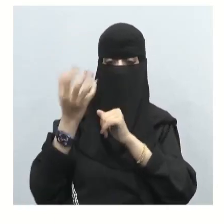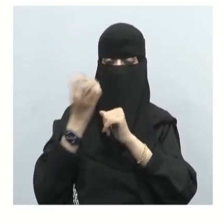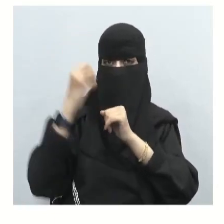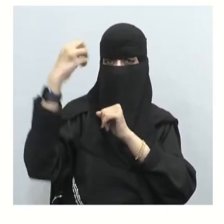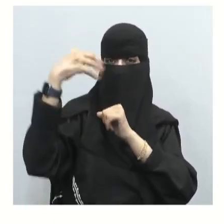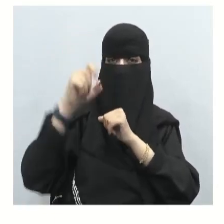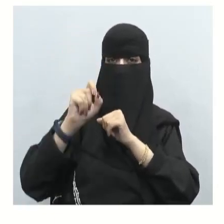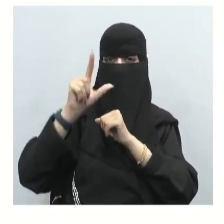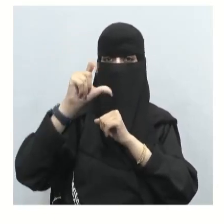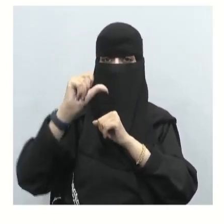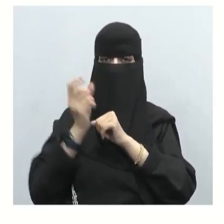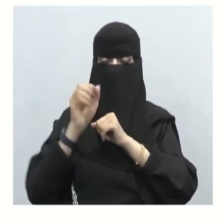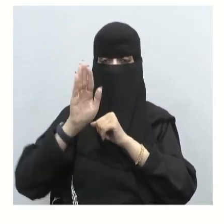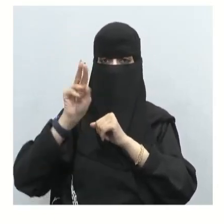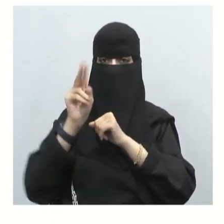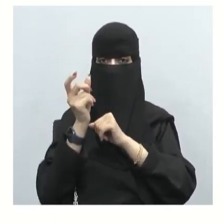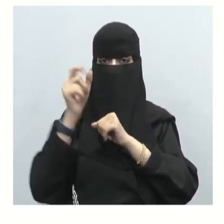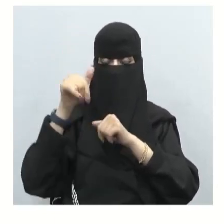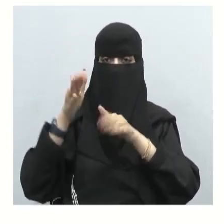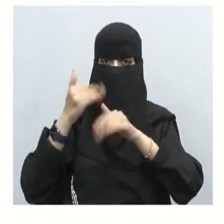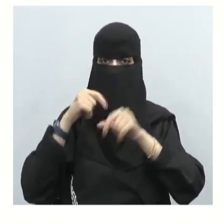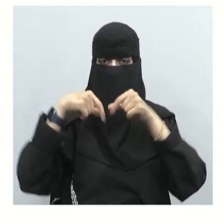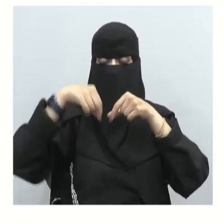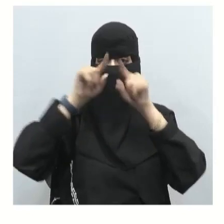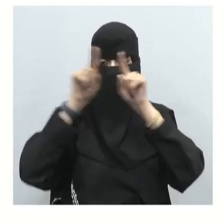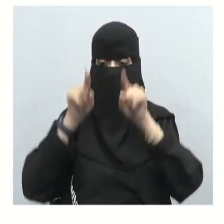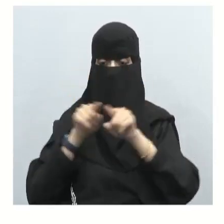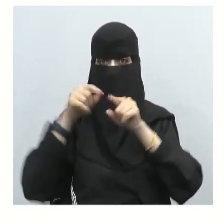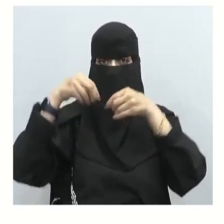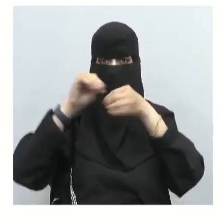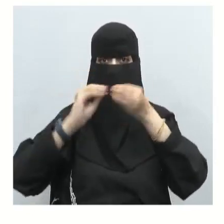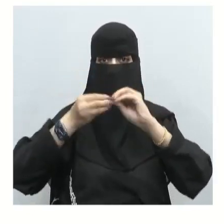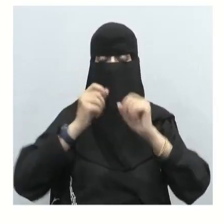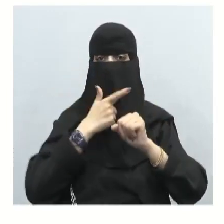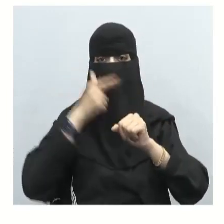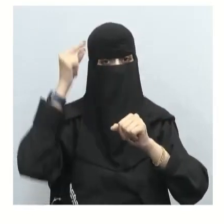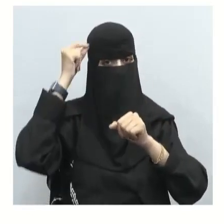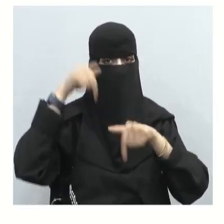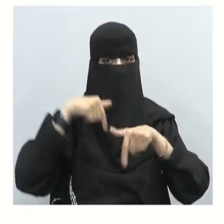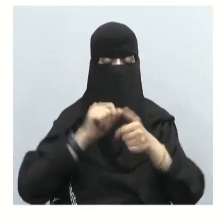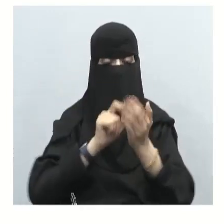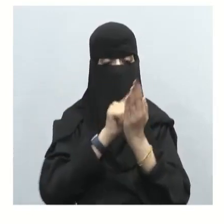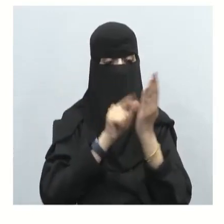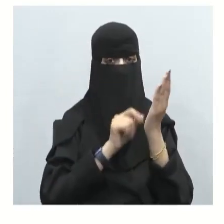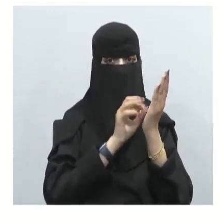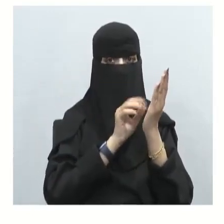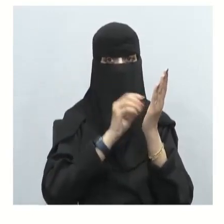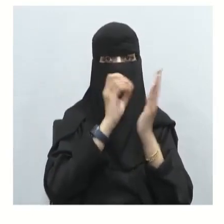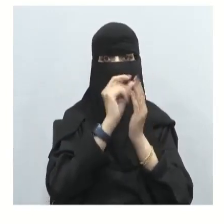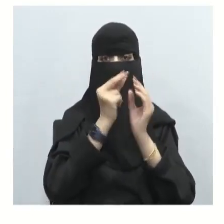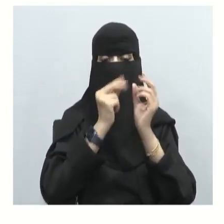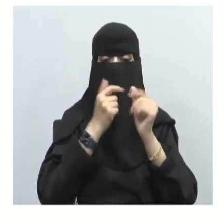فلورسنتي ايضا قطع من الورق الابيض والاسود واله حاسبه مزوده بشاشه من البلورات